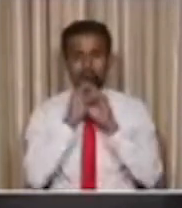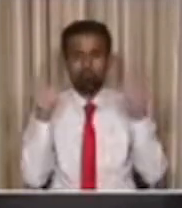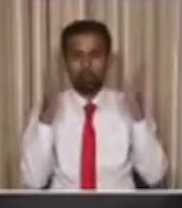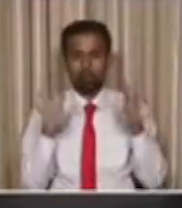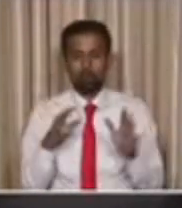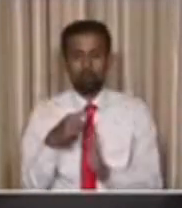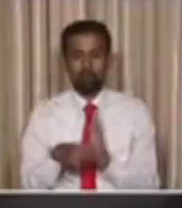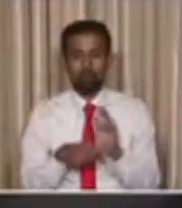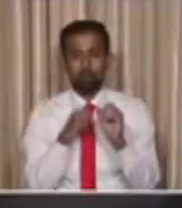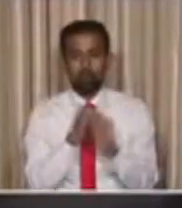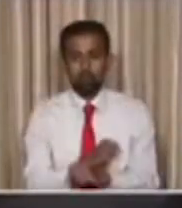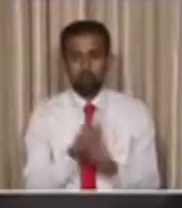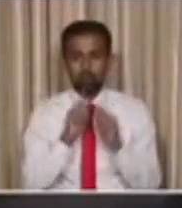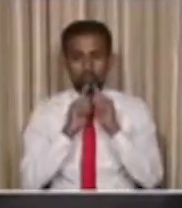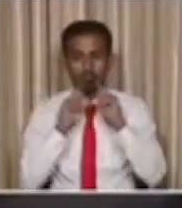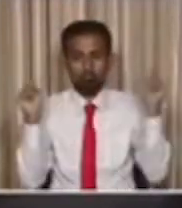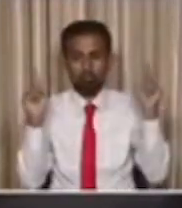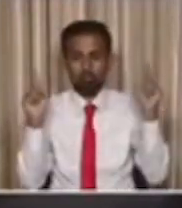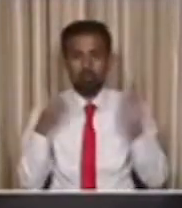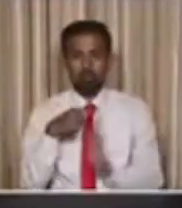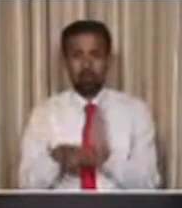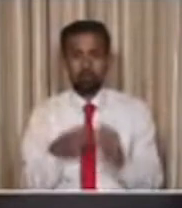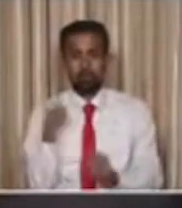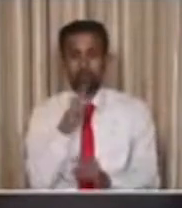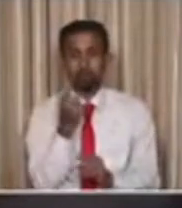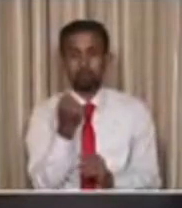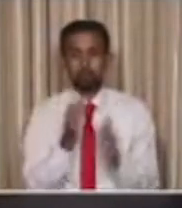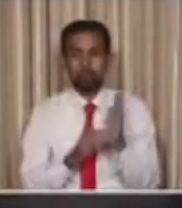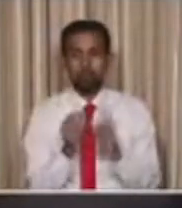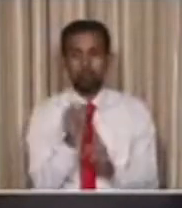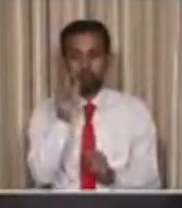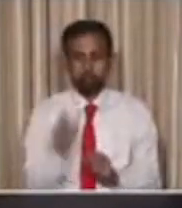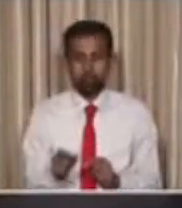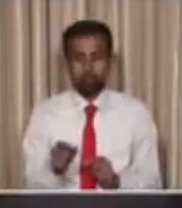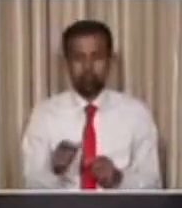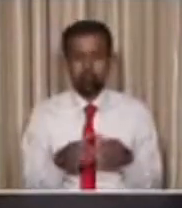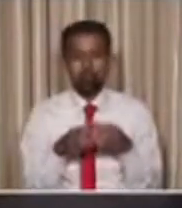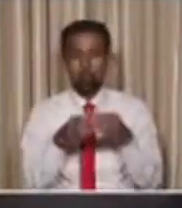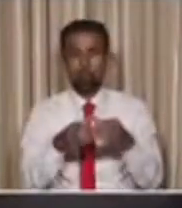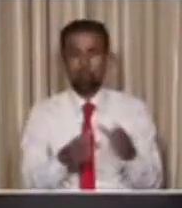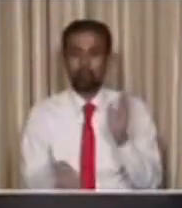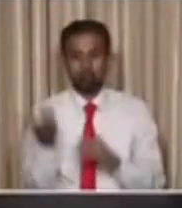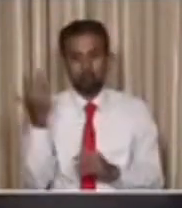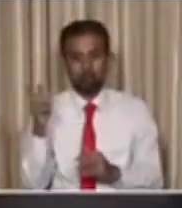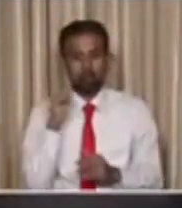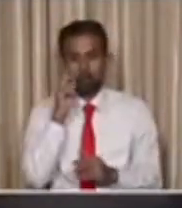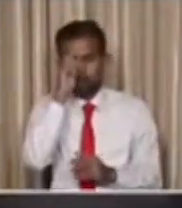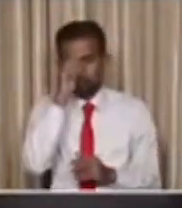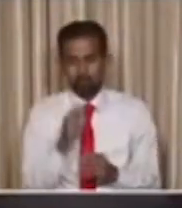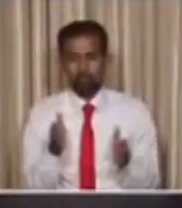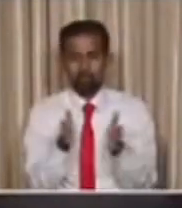මේ රට බංකොලොත් භාවයේ ප්‍රකාශයට කරපු ලංකාවේ එක මුදල් ඇමතිවරයා දැන් ඒ ඩෙලිගේෂන් එකට ගිහිල්ලා රනිල් වික්‍රමසිංහ මහත්තයාත්